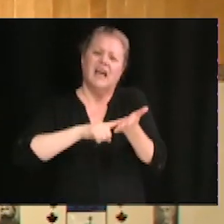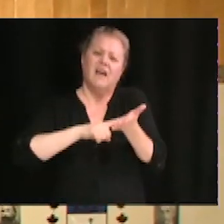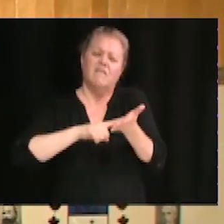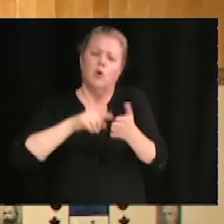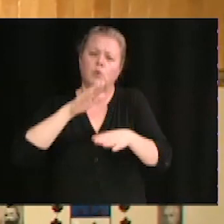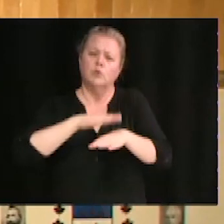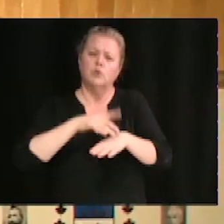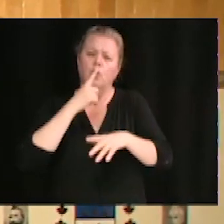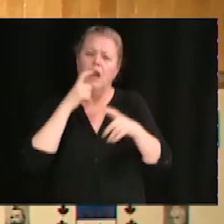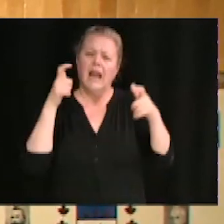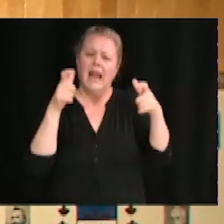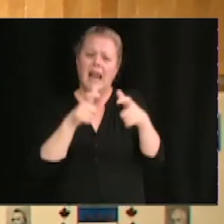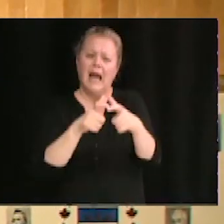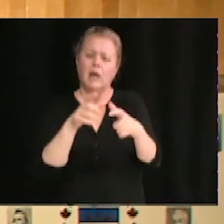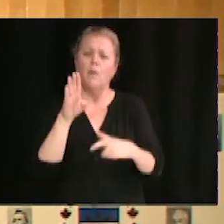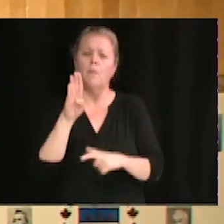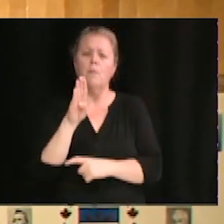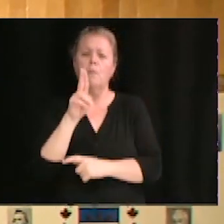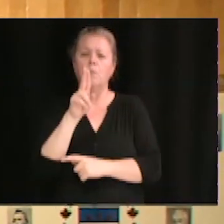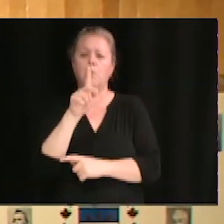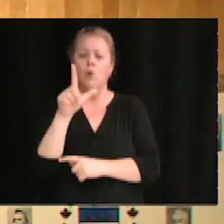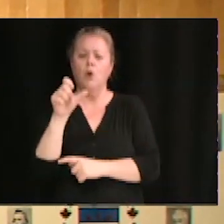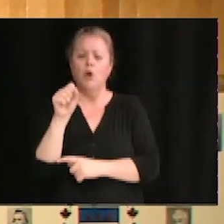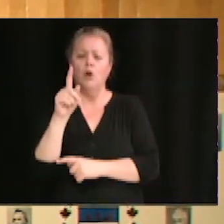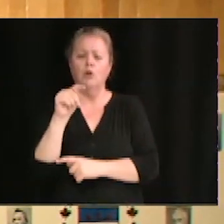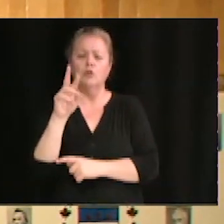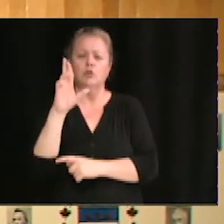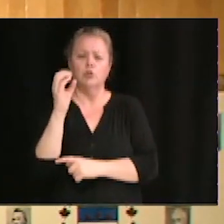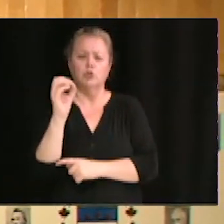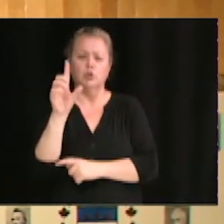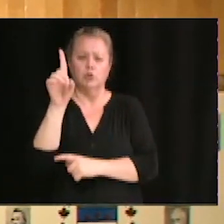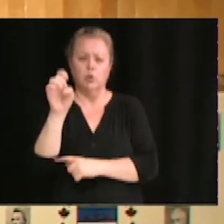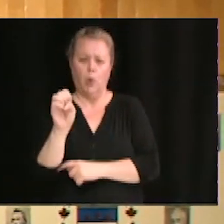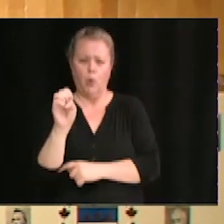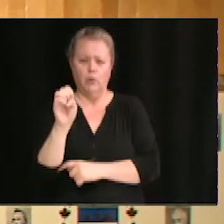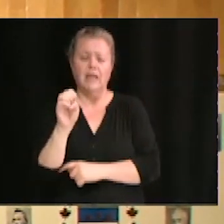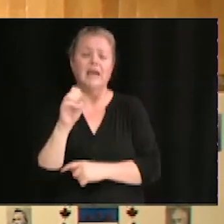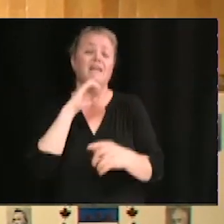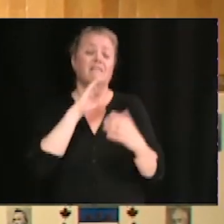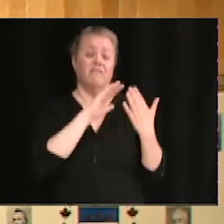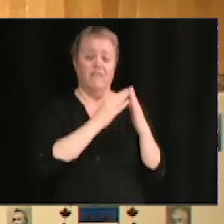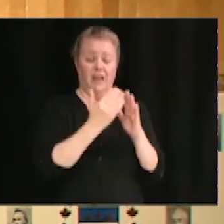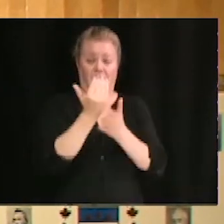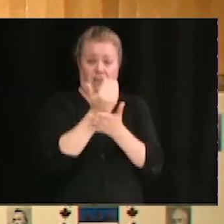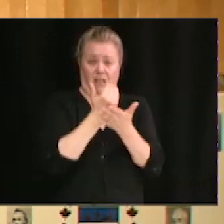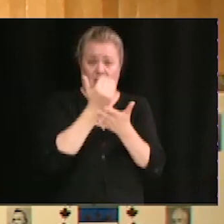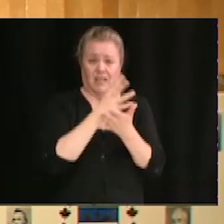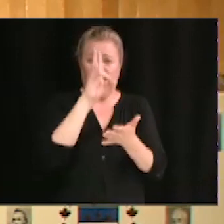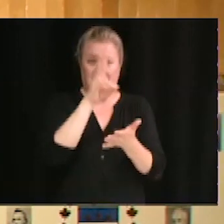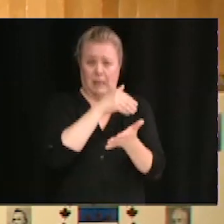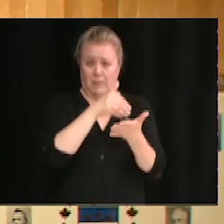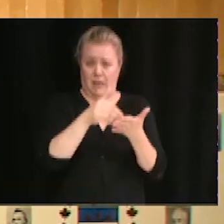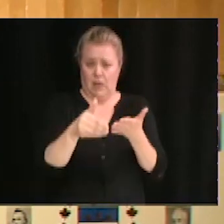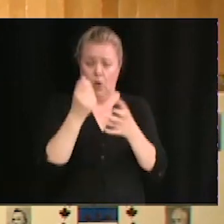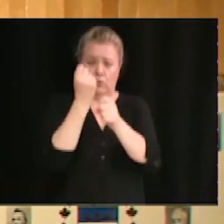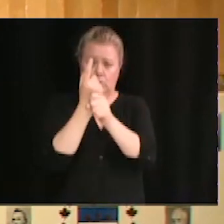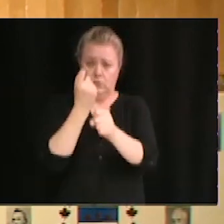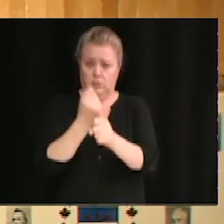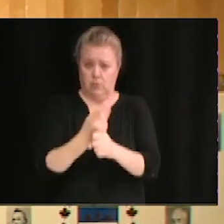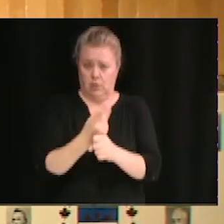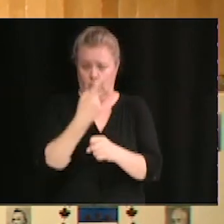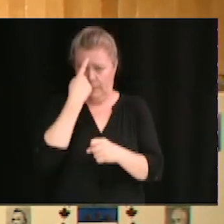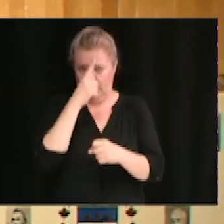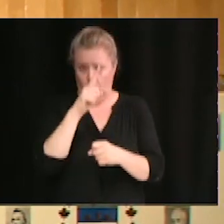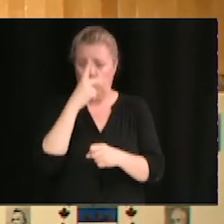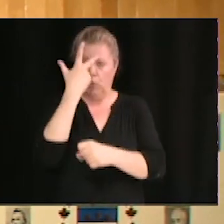Boulstraude. La Ville a collecté 7 millions par année depuis trois ans pour 21 millions. C